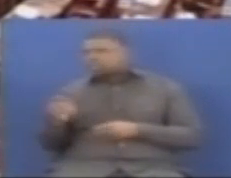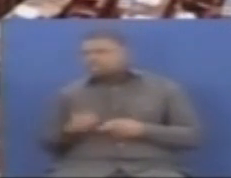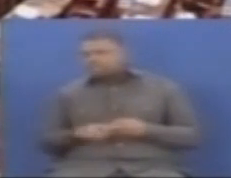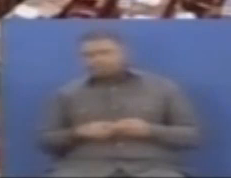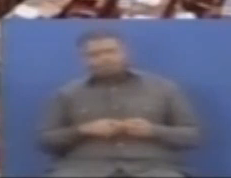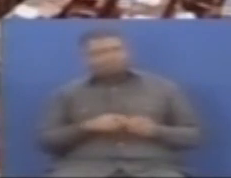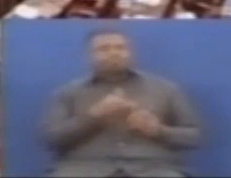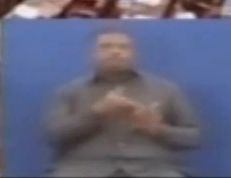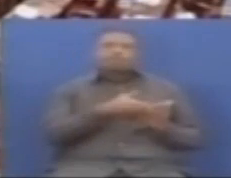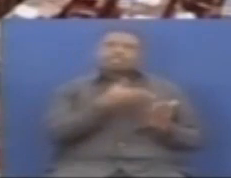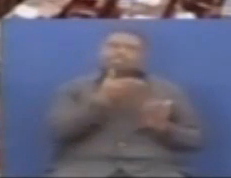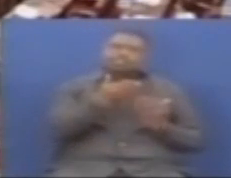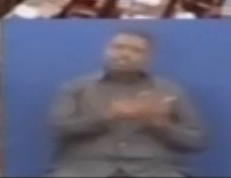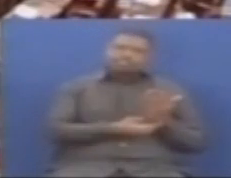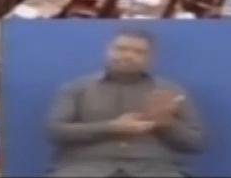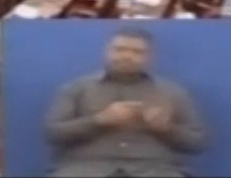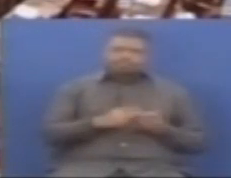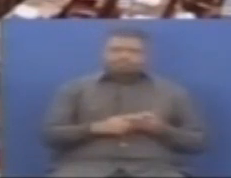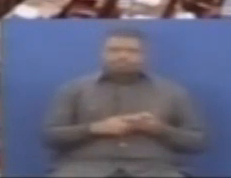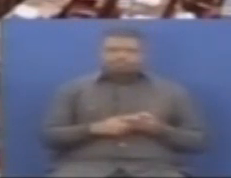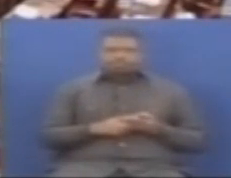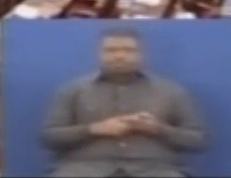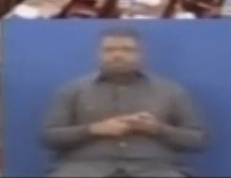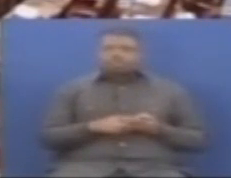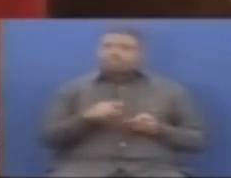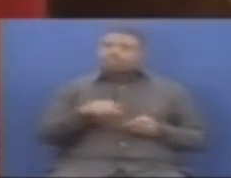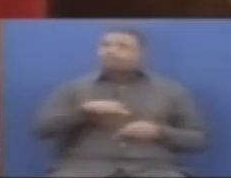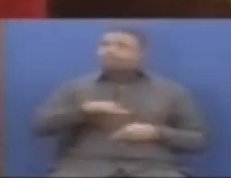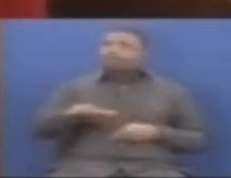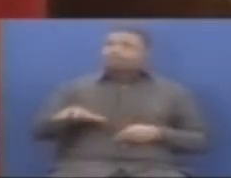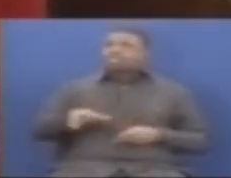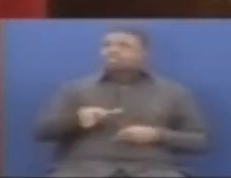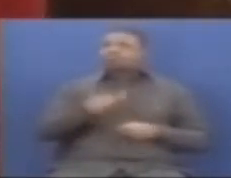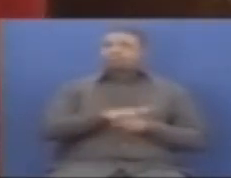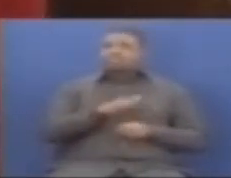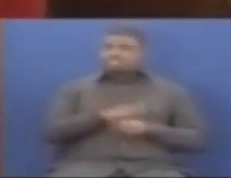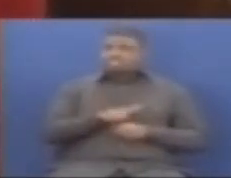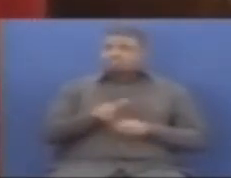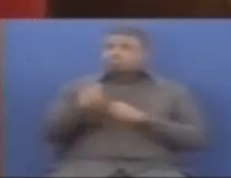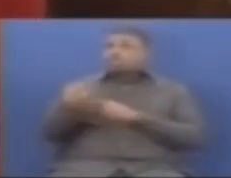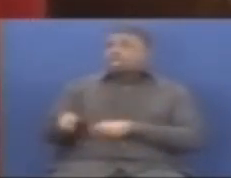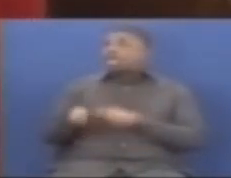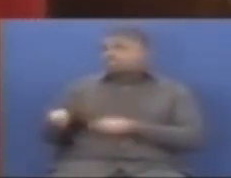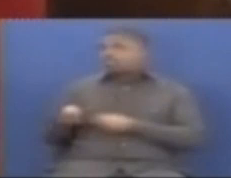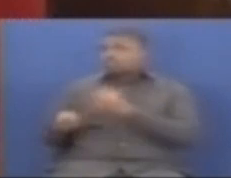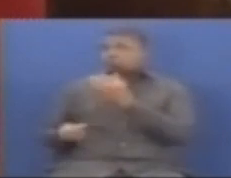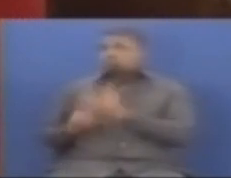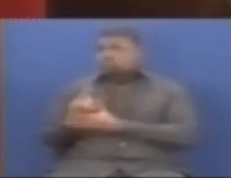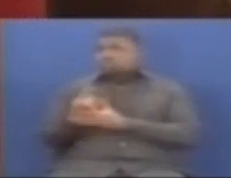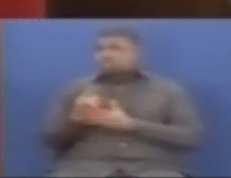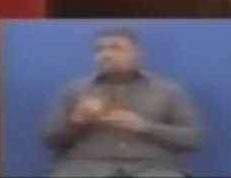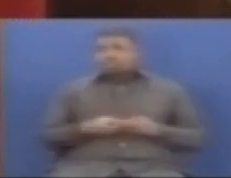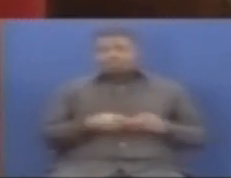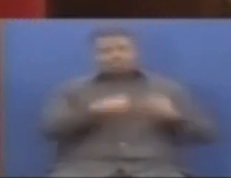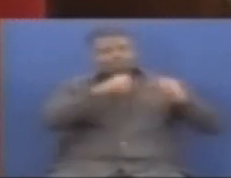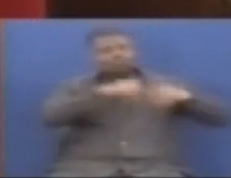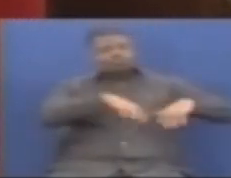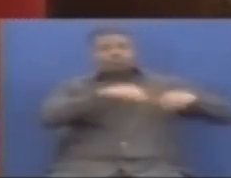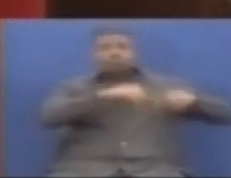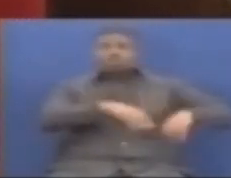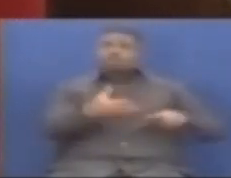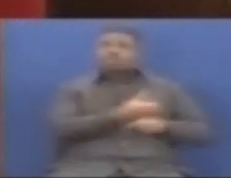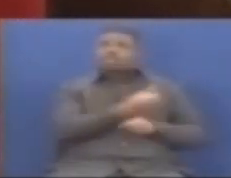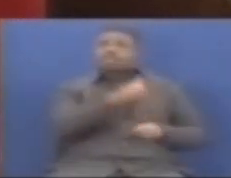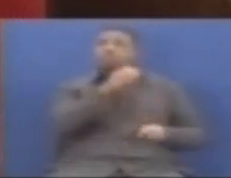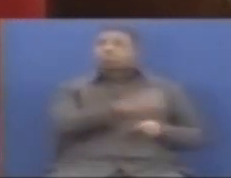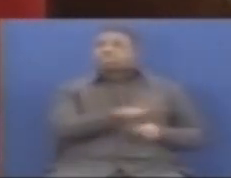zinakohitajika, badala ya wizara kujibu hapa? Kwa sababu hii ni wizara, sasa tunataka TanTrade ifikishe taarifa kwa wakulima.